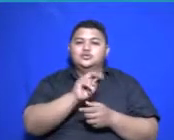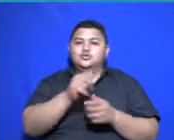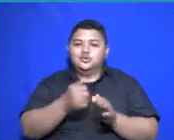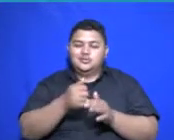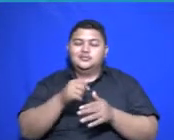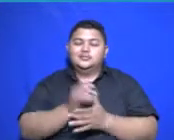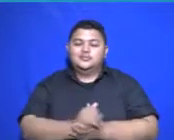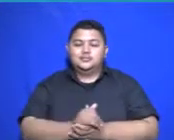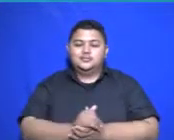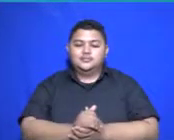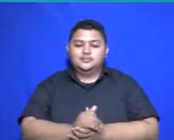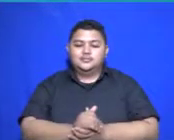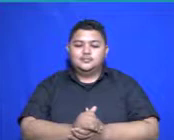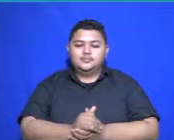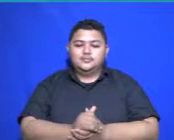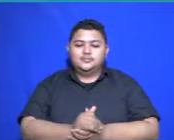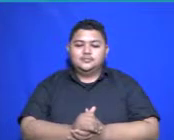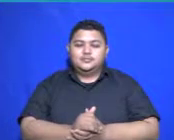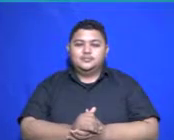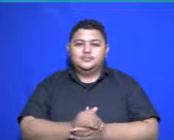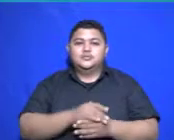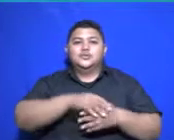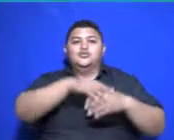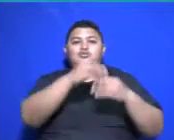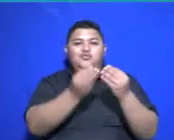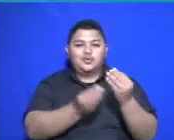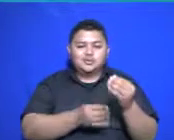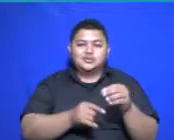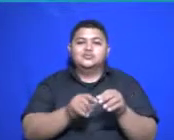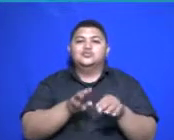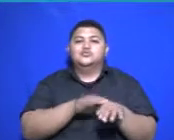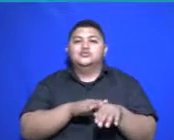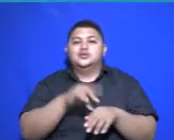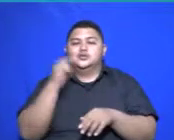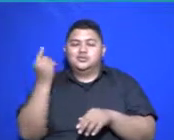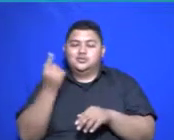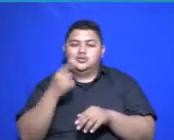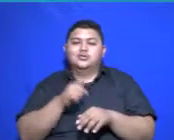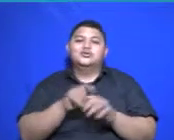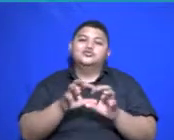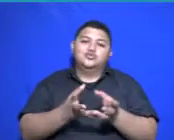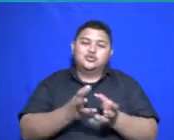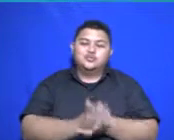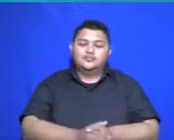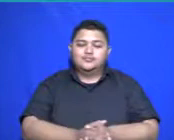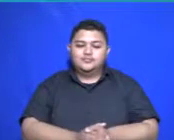buah. Kemudian warisan budaya nasional dan warisan dunia,